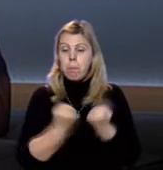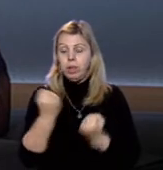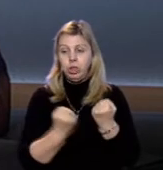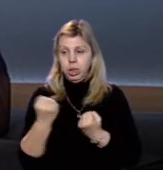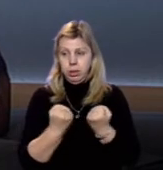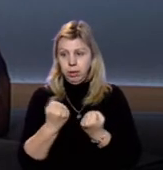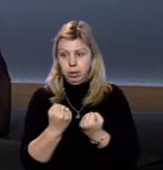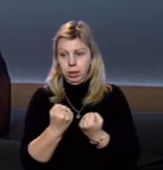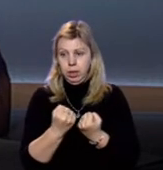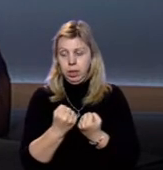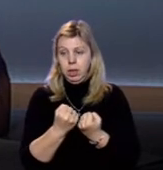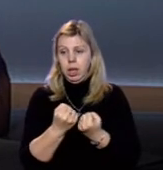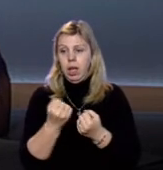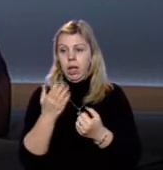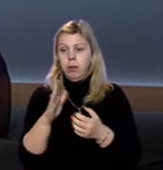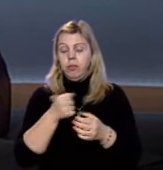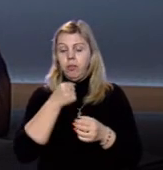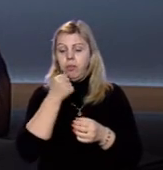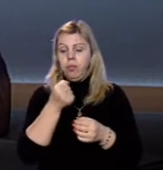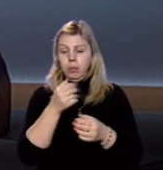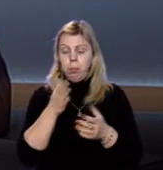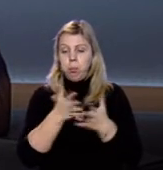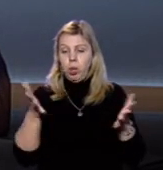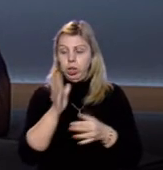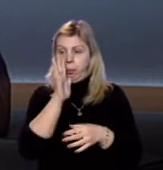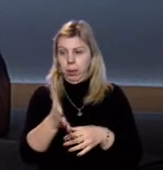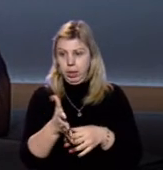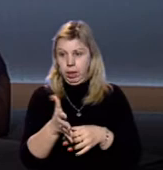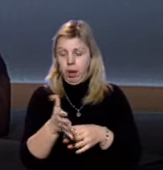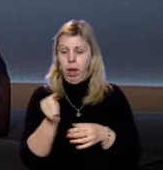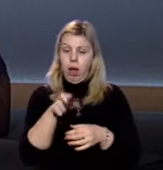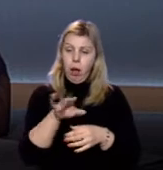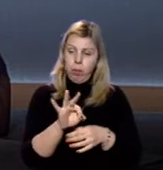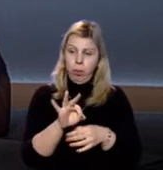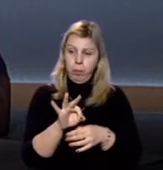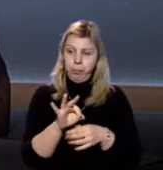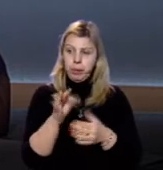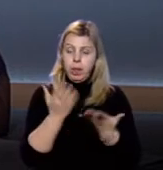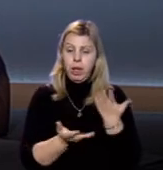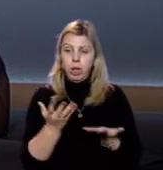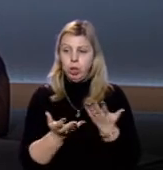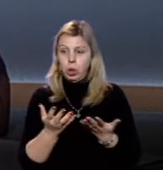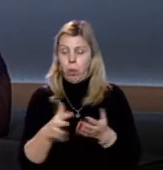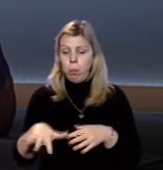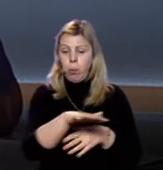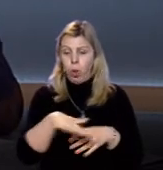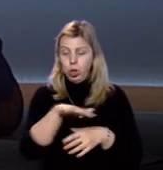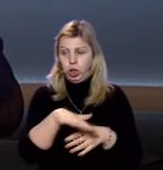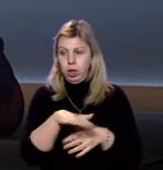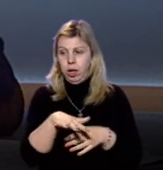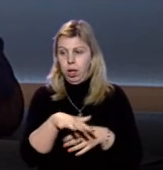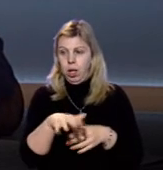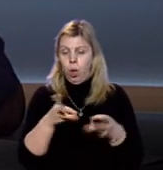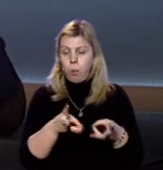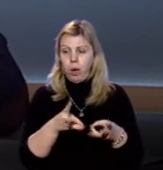засіб віком менше 5 років, або ж якщо площа, житлова площа,